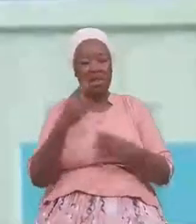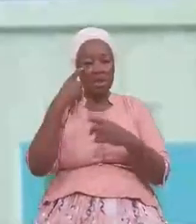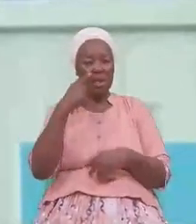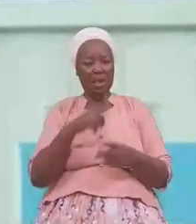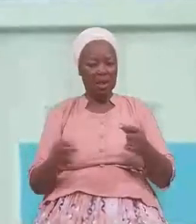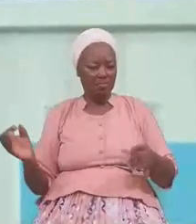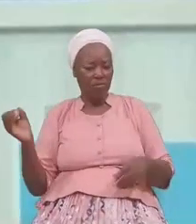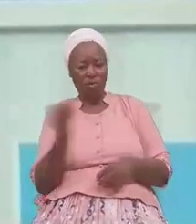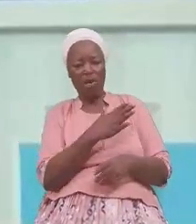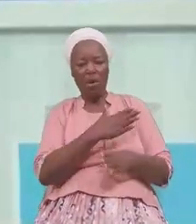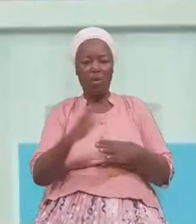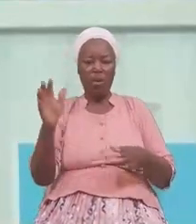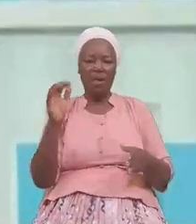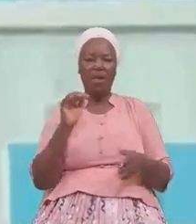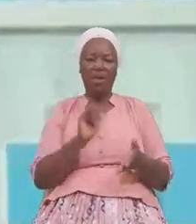manteau.